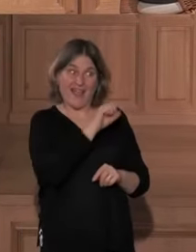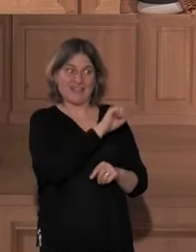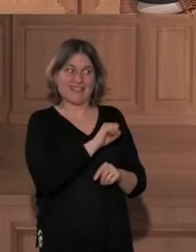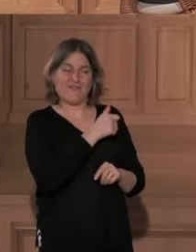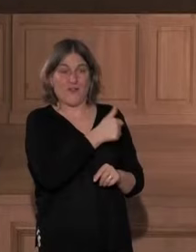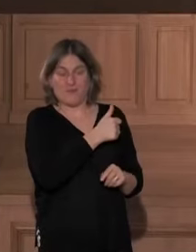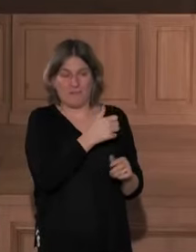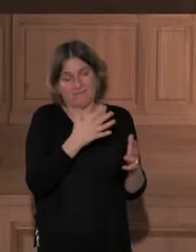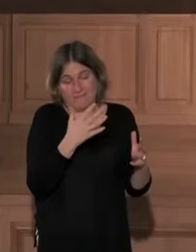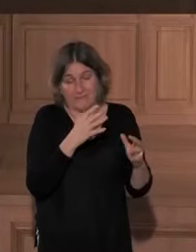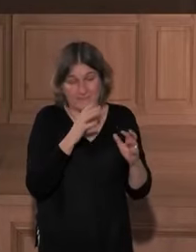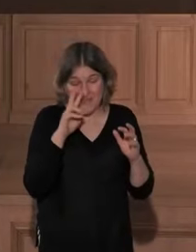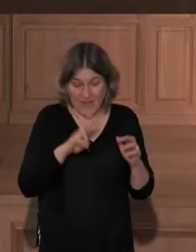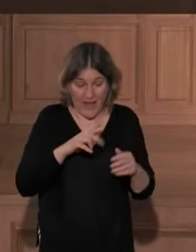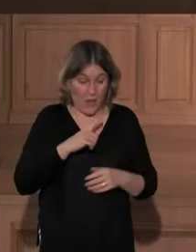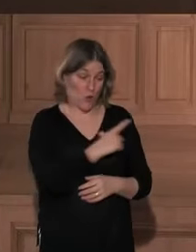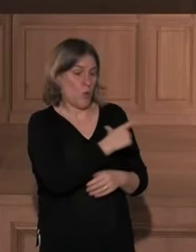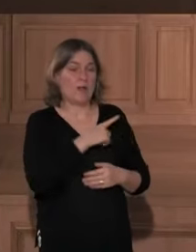toujours animés,